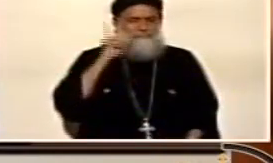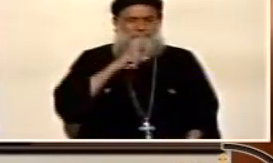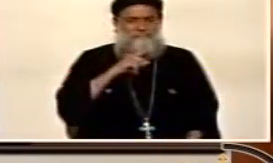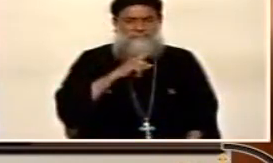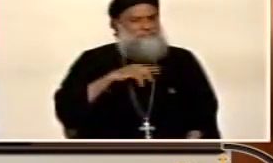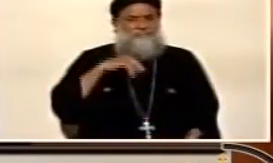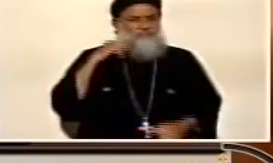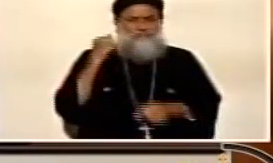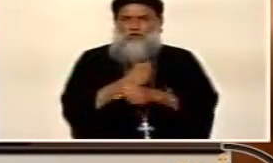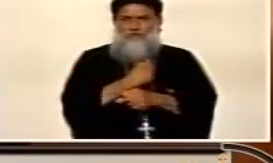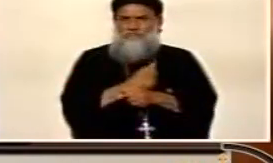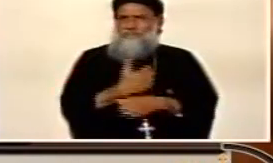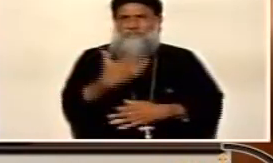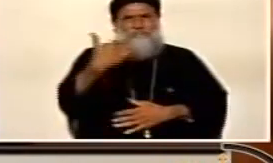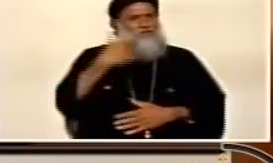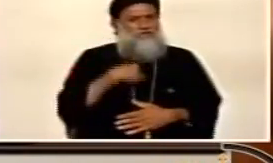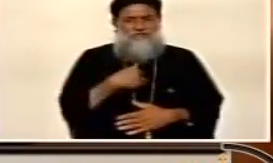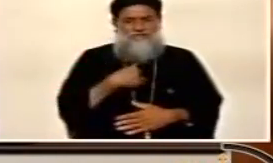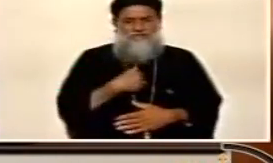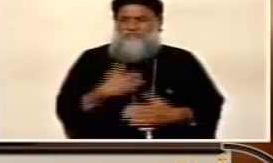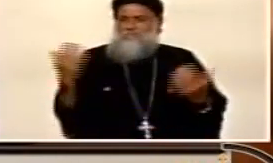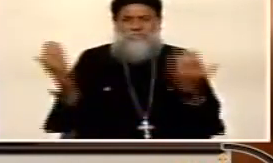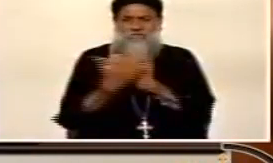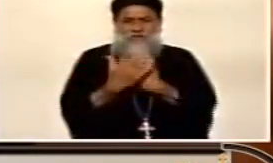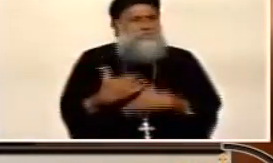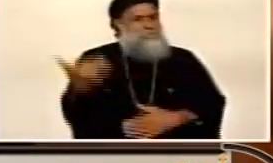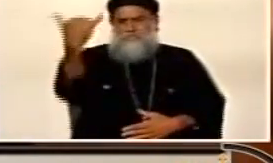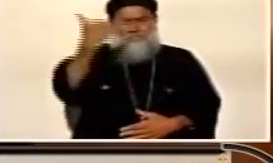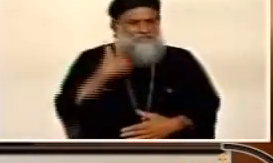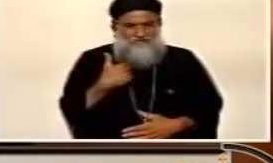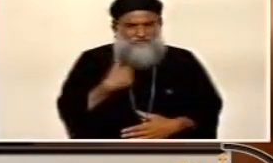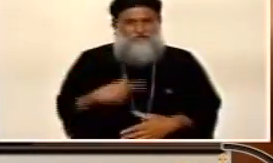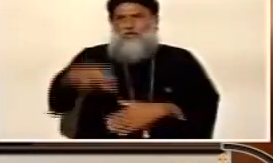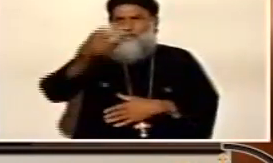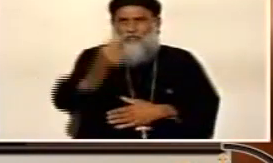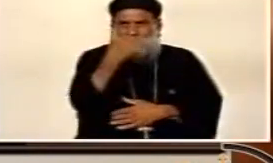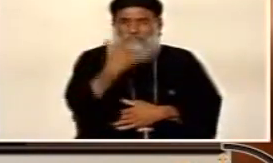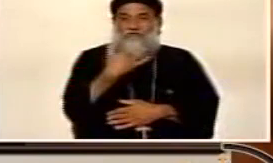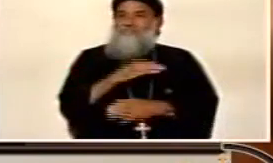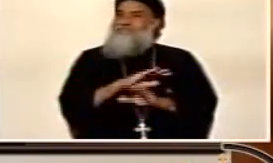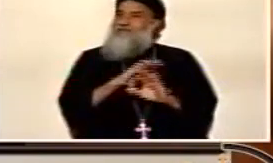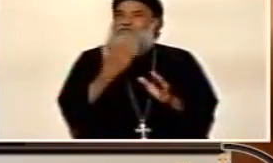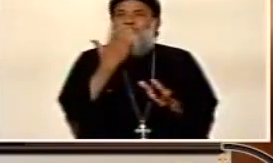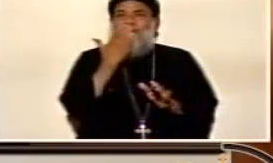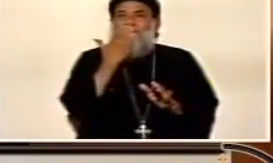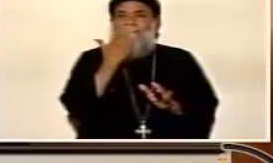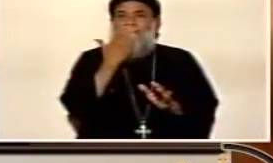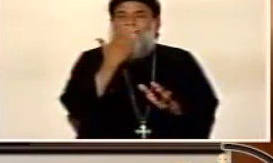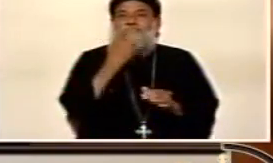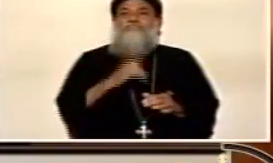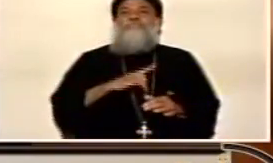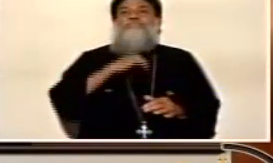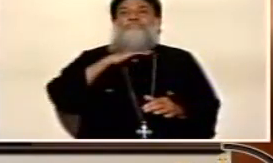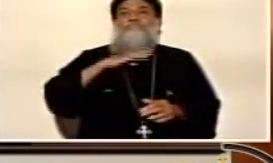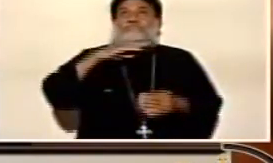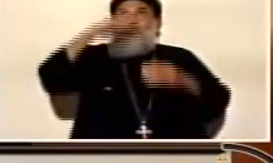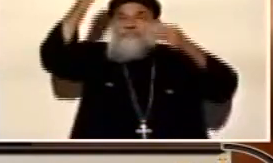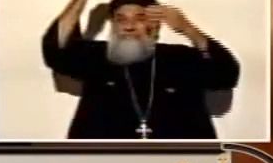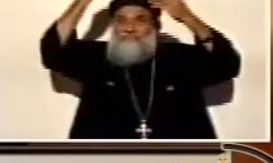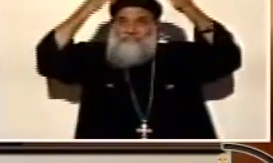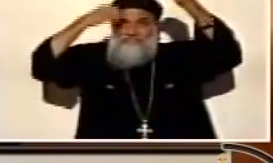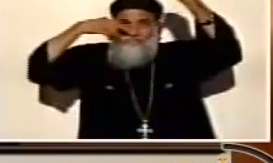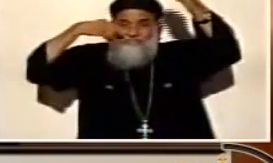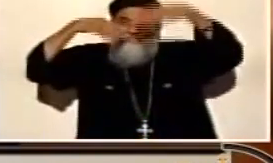دون طلب للعوض، دون طلب للحق، لأن ربنا هو